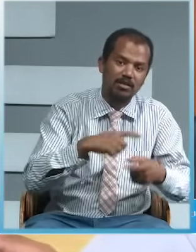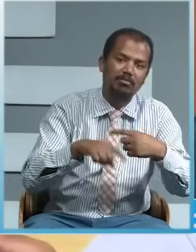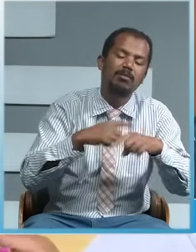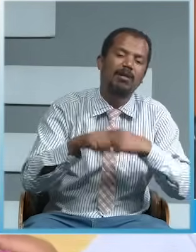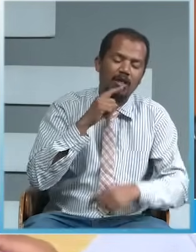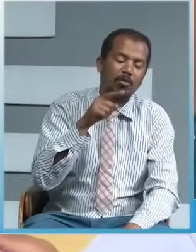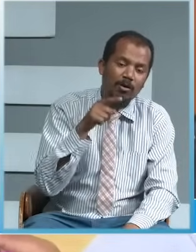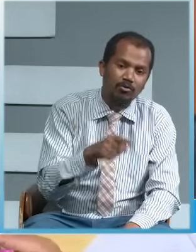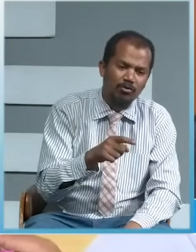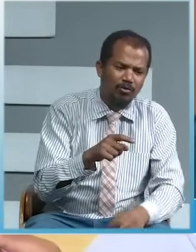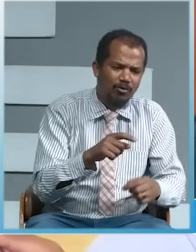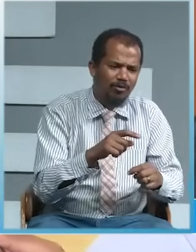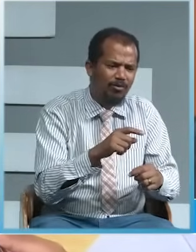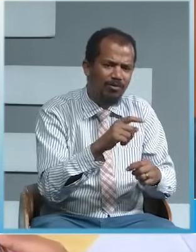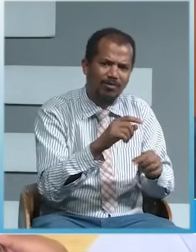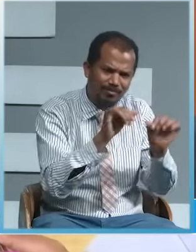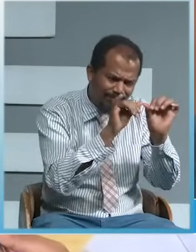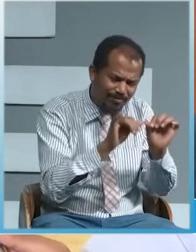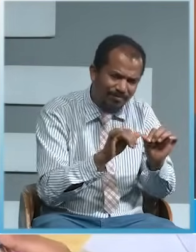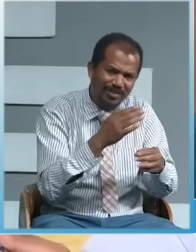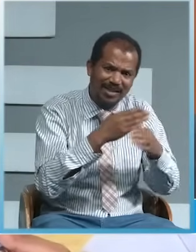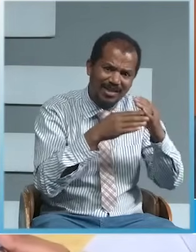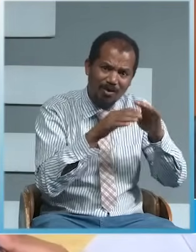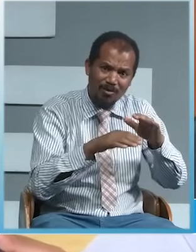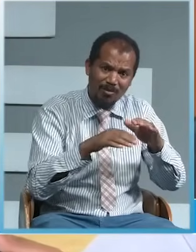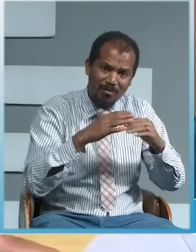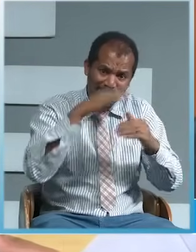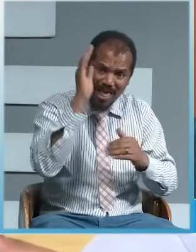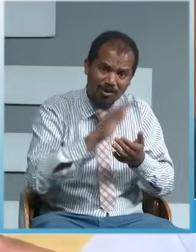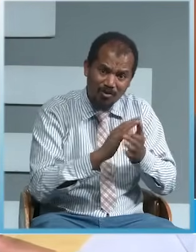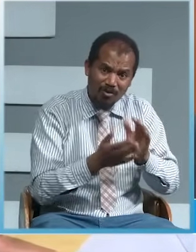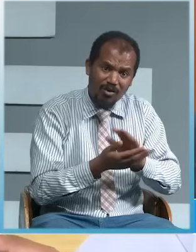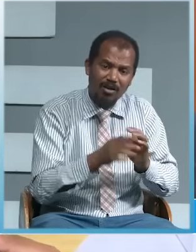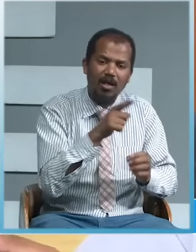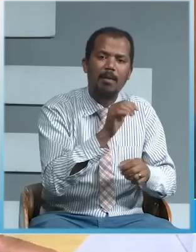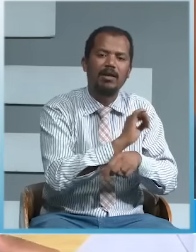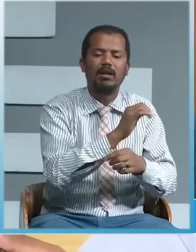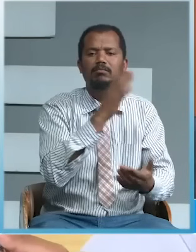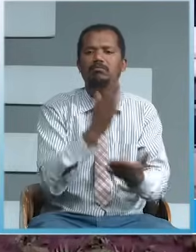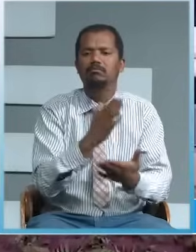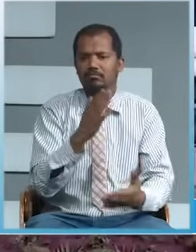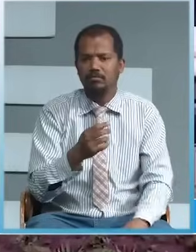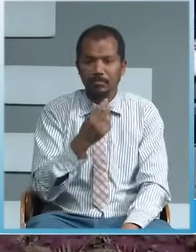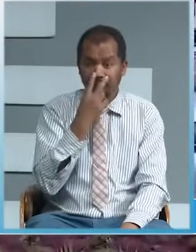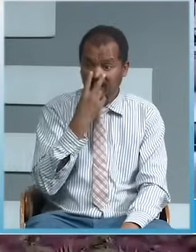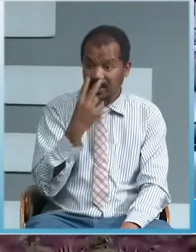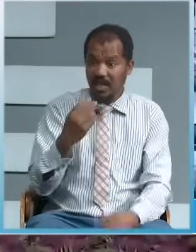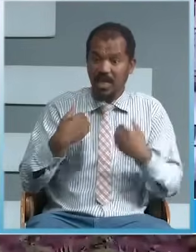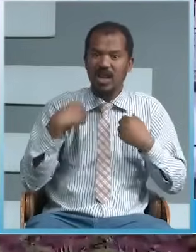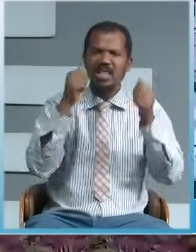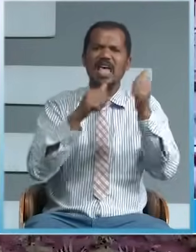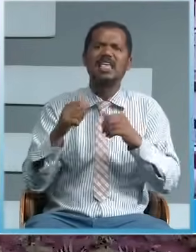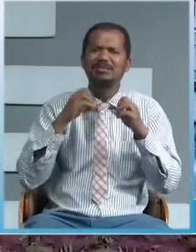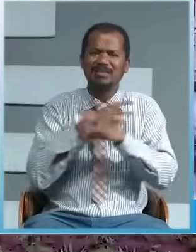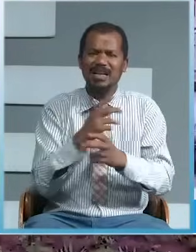ነው። በሱ ተለክቶ ከስታንዳርዱ በታች ከሆነ በላይ ከሆነ ያ ማኪና ይቆማል ማለት ነው። እየታየ ያለውን